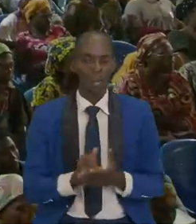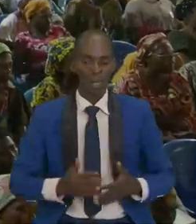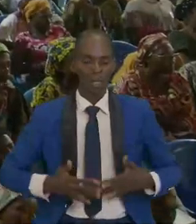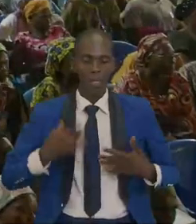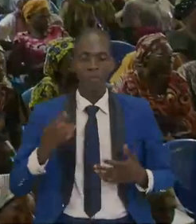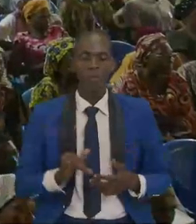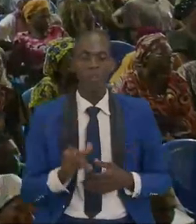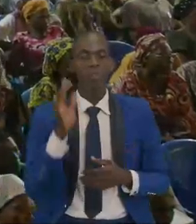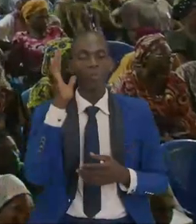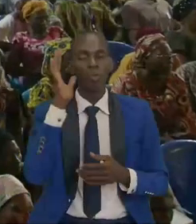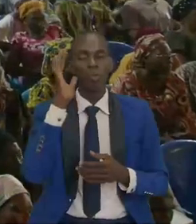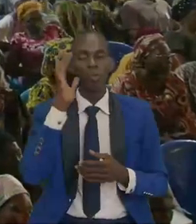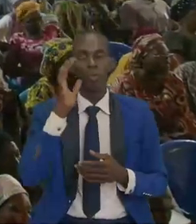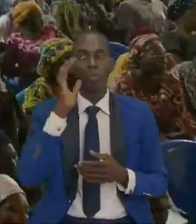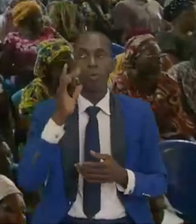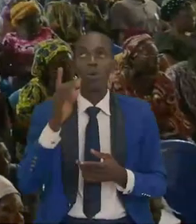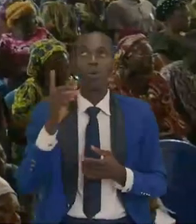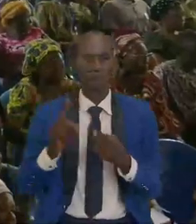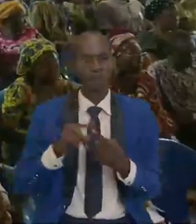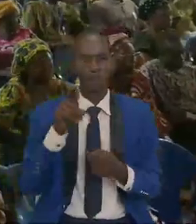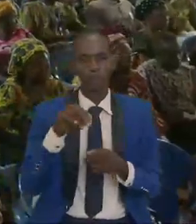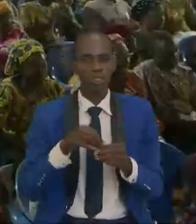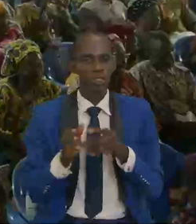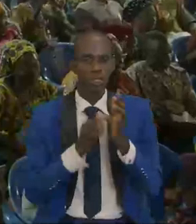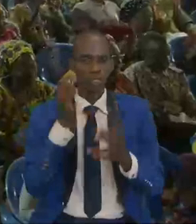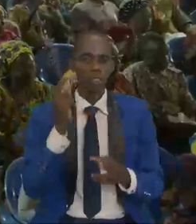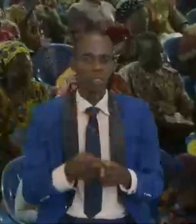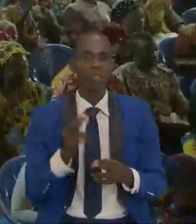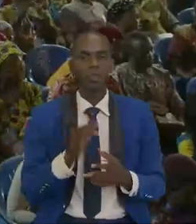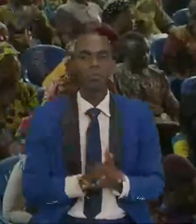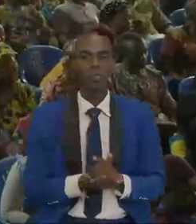cette vie éternelle viendra à toi.